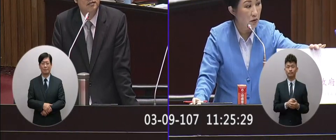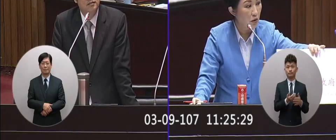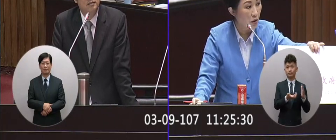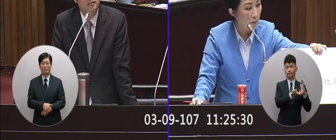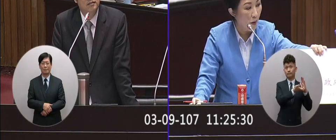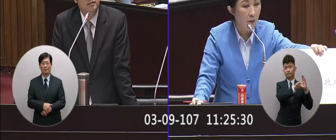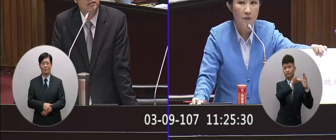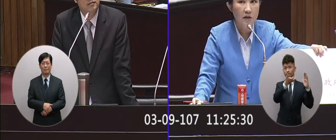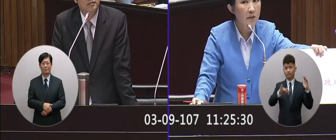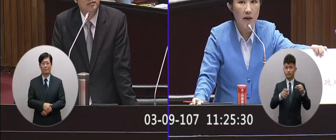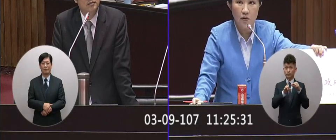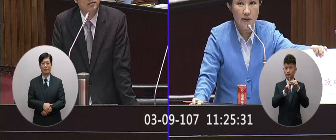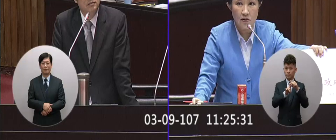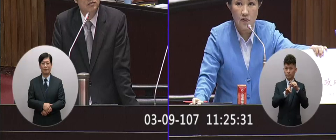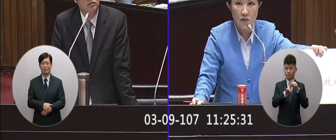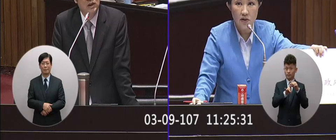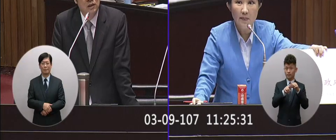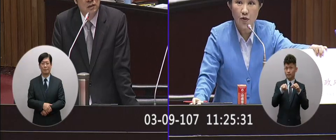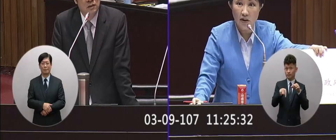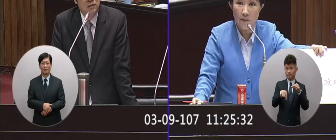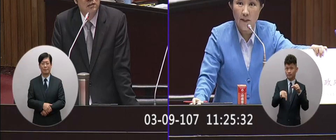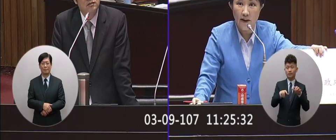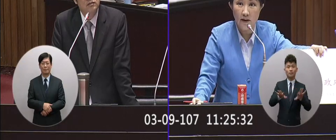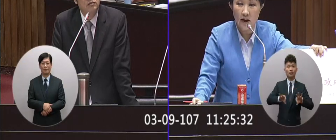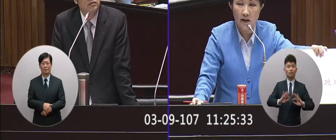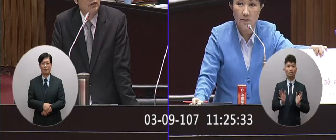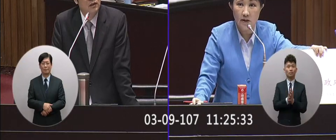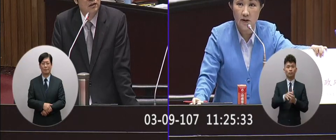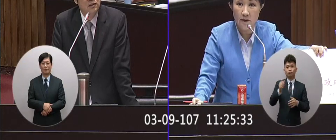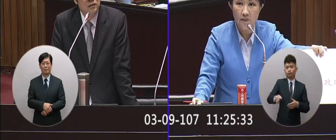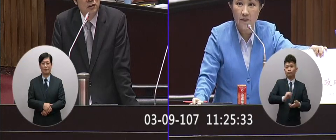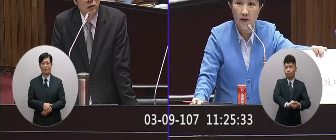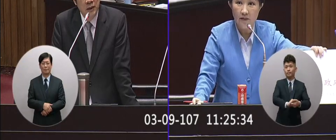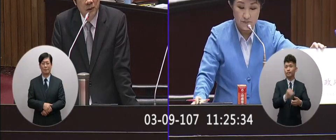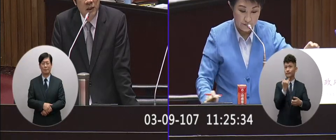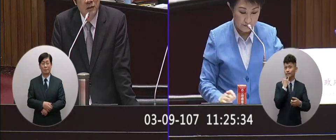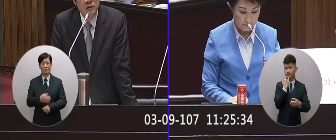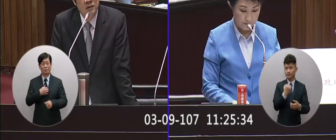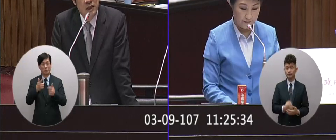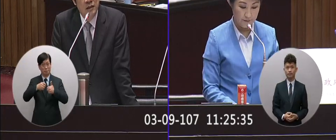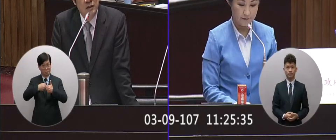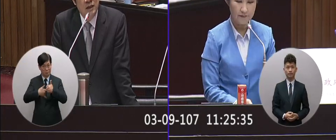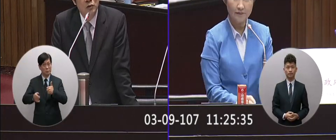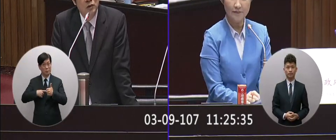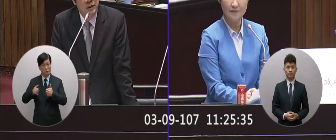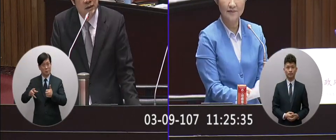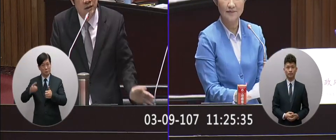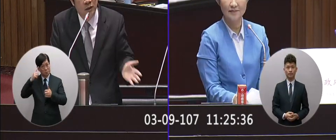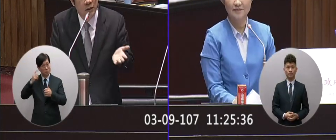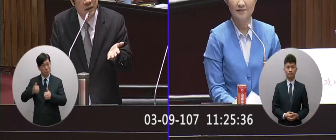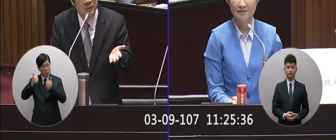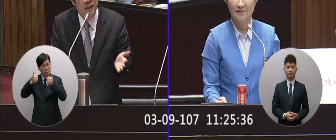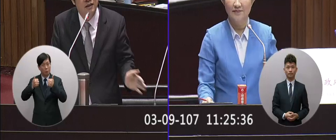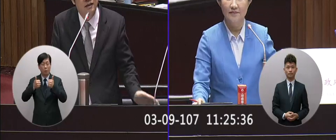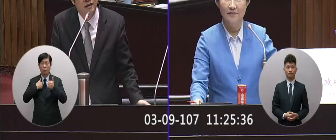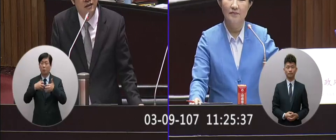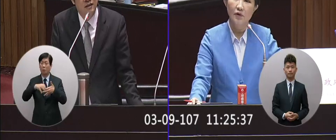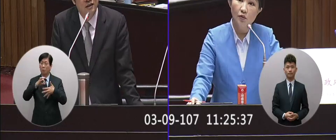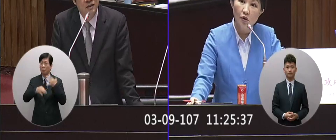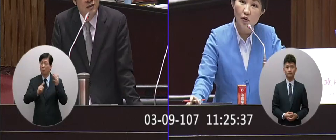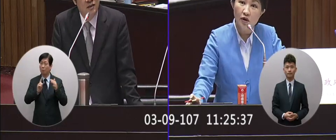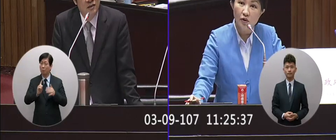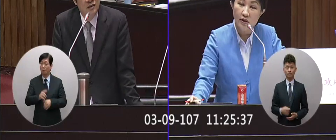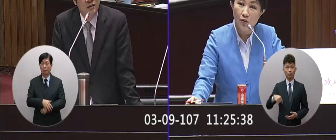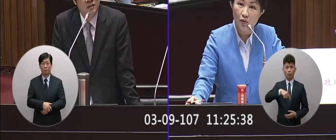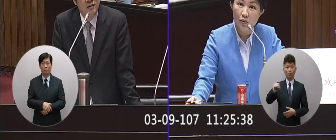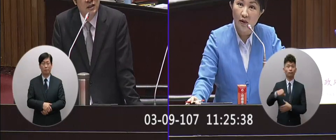马要迁都中部，即马就会使做，即马就会使拍板定案，敢不是？ 如果你们整合了差不多了，是情况是怎么样？